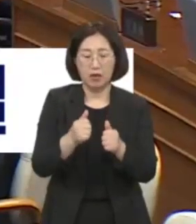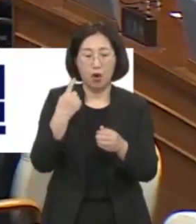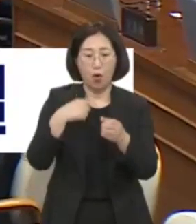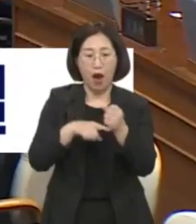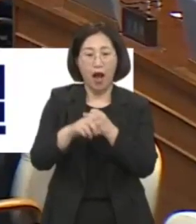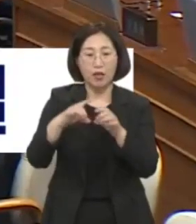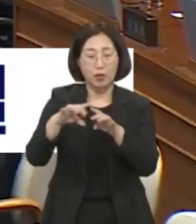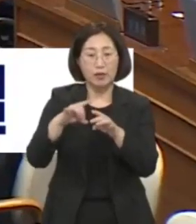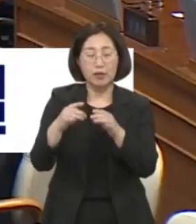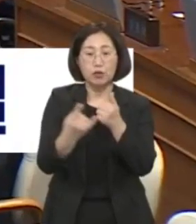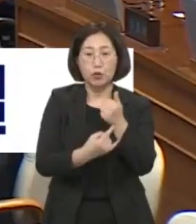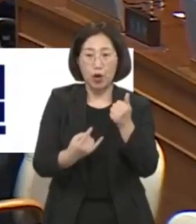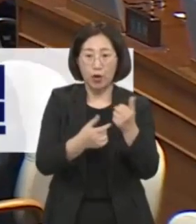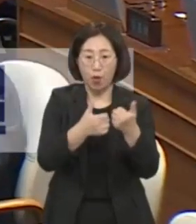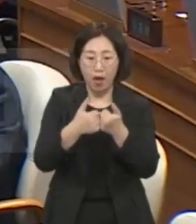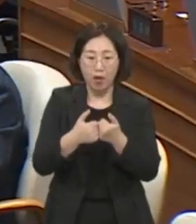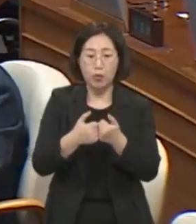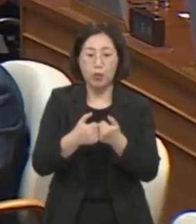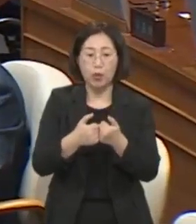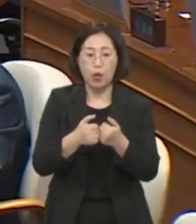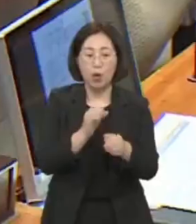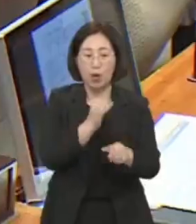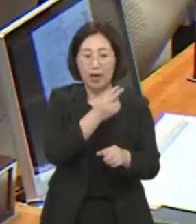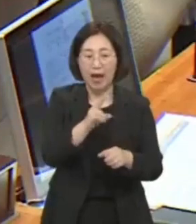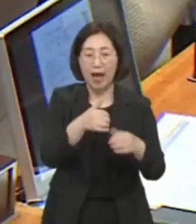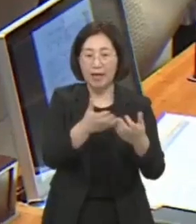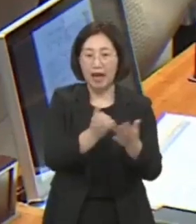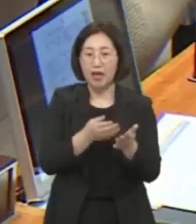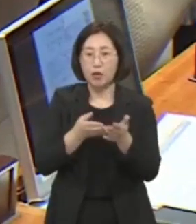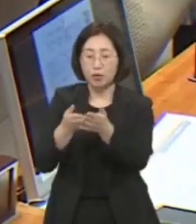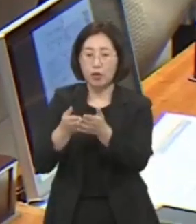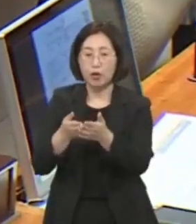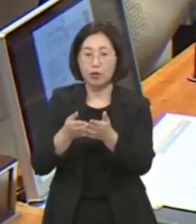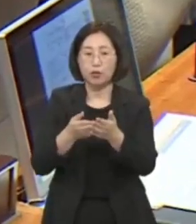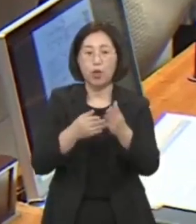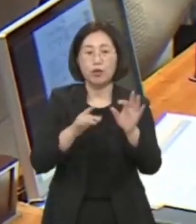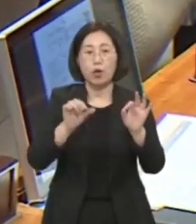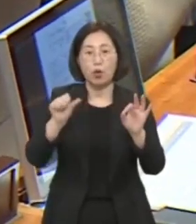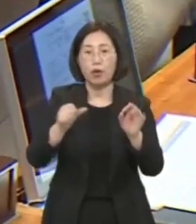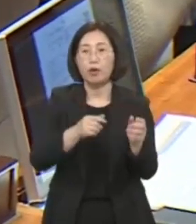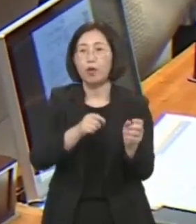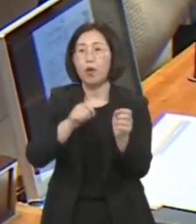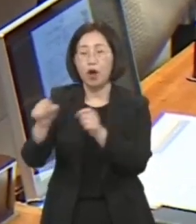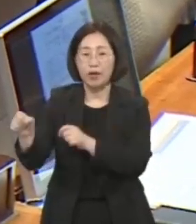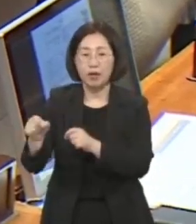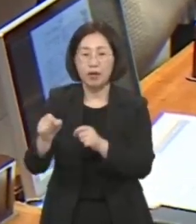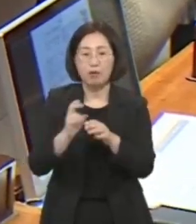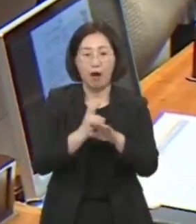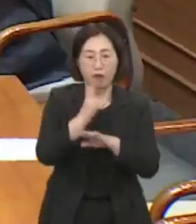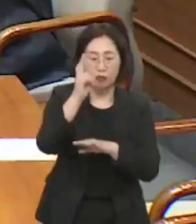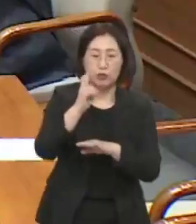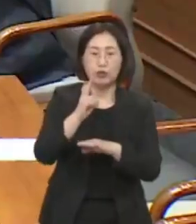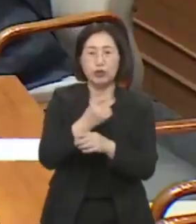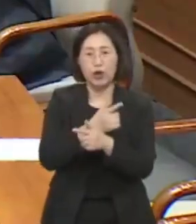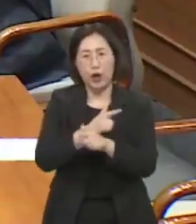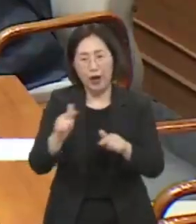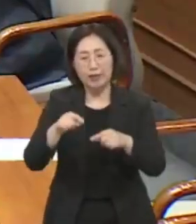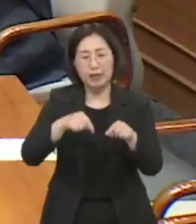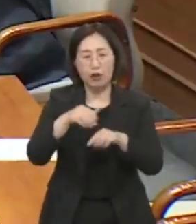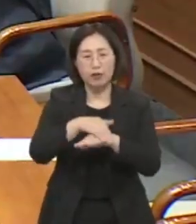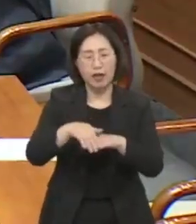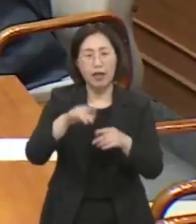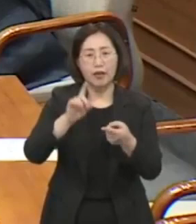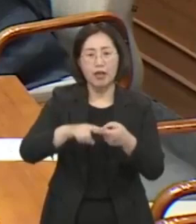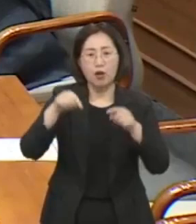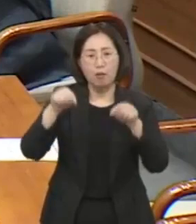안건조정위원회도 야당 요청으로 다음 달 5일로 연기돼 우주항공청 위상과 위치 항우연 편입 여부 등에 대한